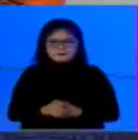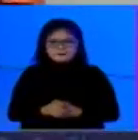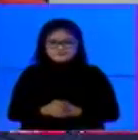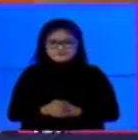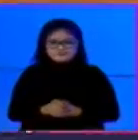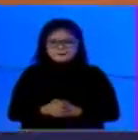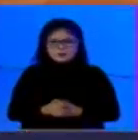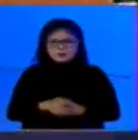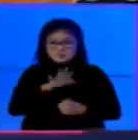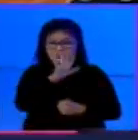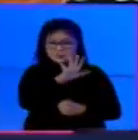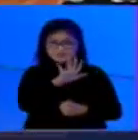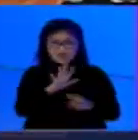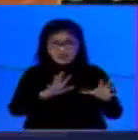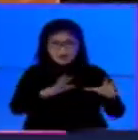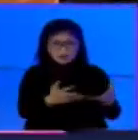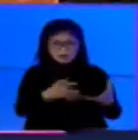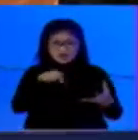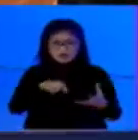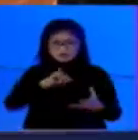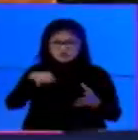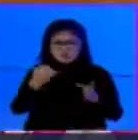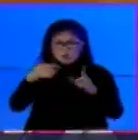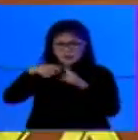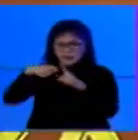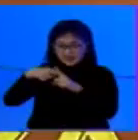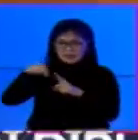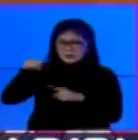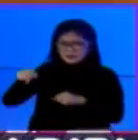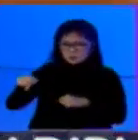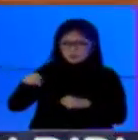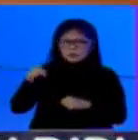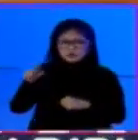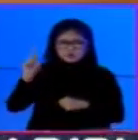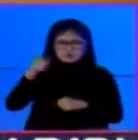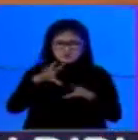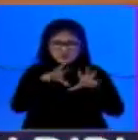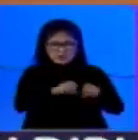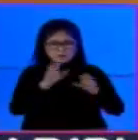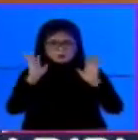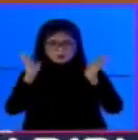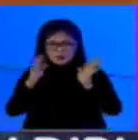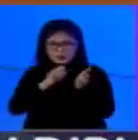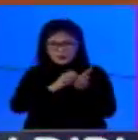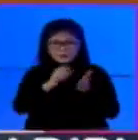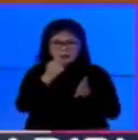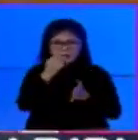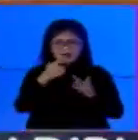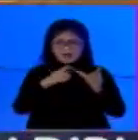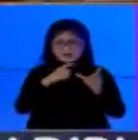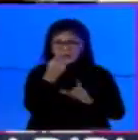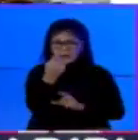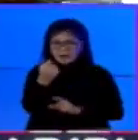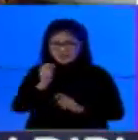5 orang anak buah John Kay yang berstatus buron telah ditangkap polisi. Satu orang anak buah John Kay berinisial SR menyerahkan diri ke Polsek Cimanggis, Depok,